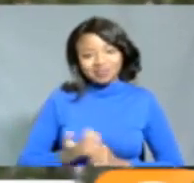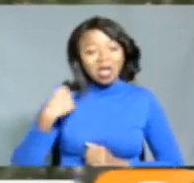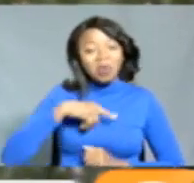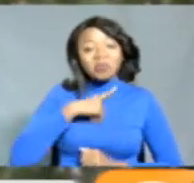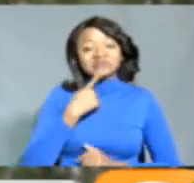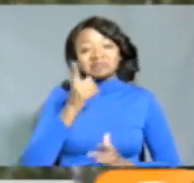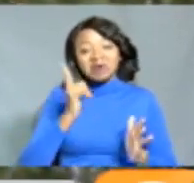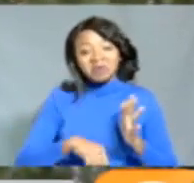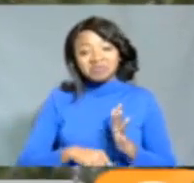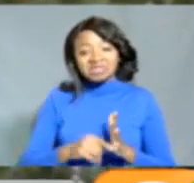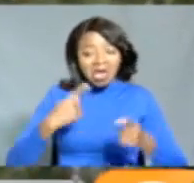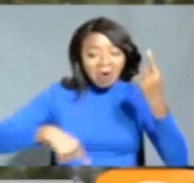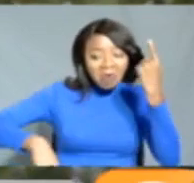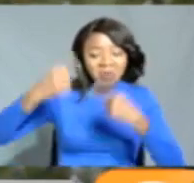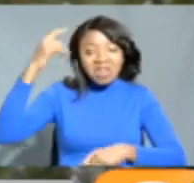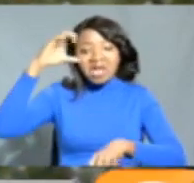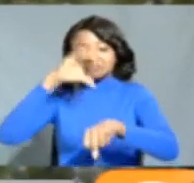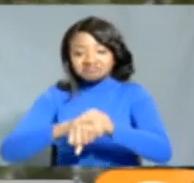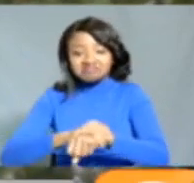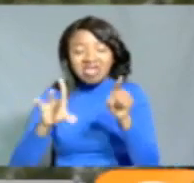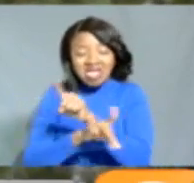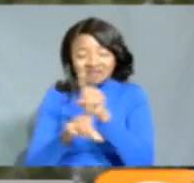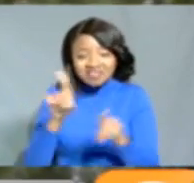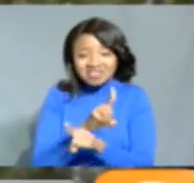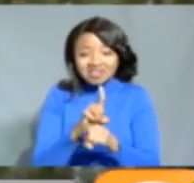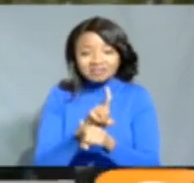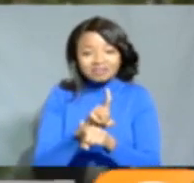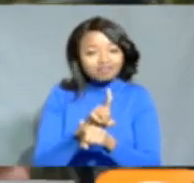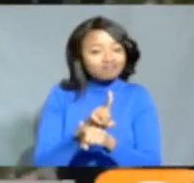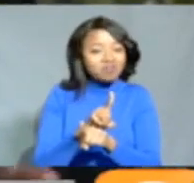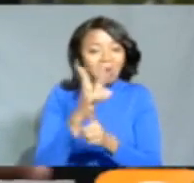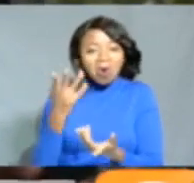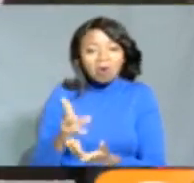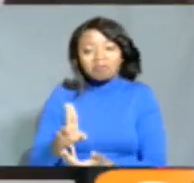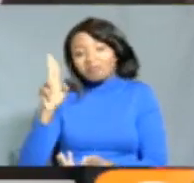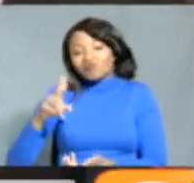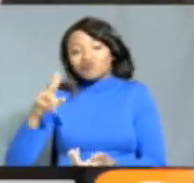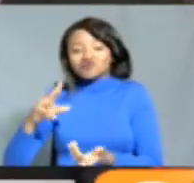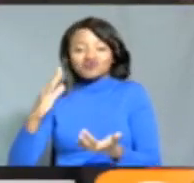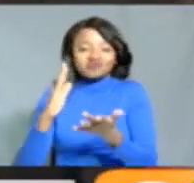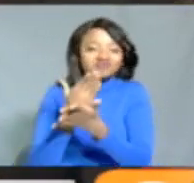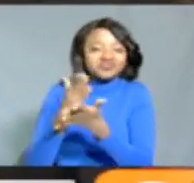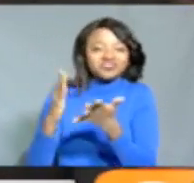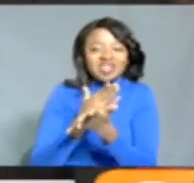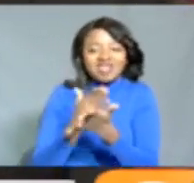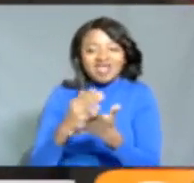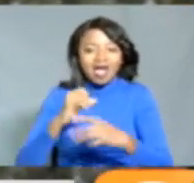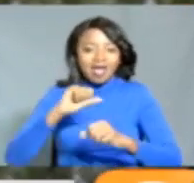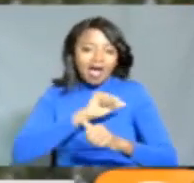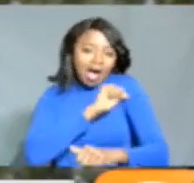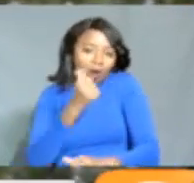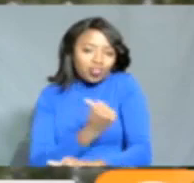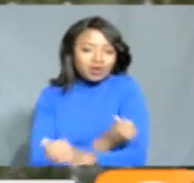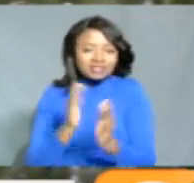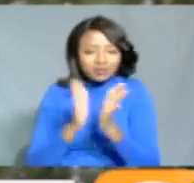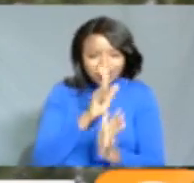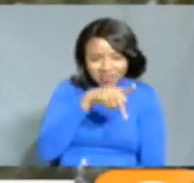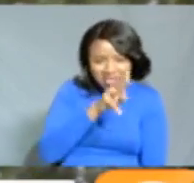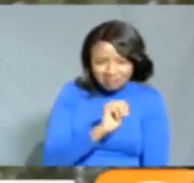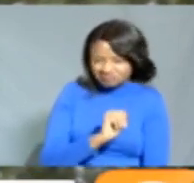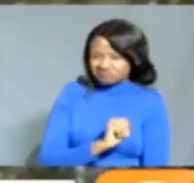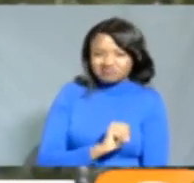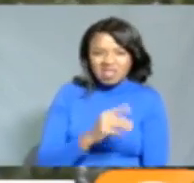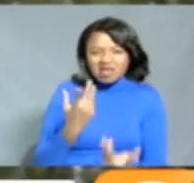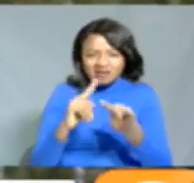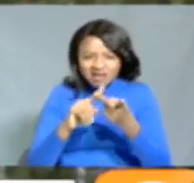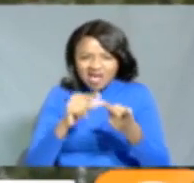should not take everything, ati rais agawanya mamlaka na prime minister. Nani atagawanya mamlaka na governor?